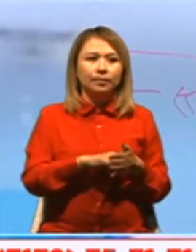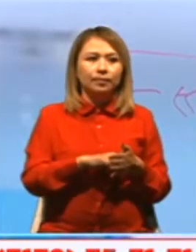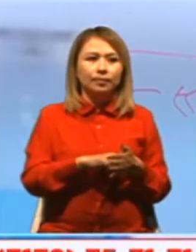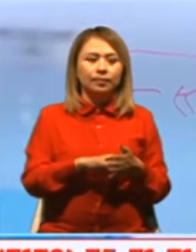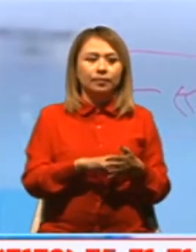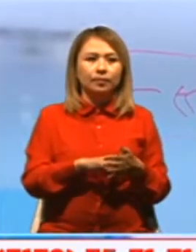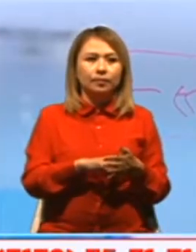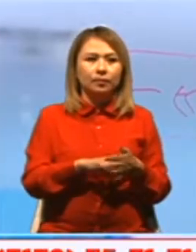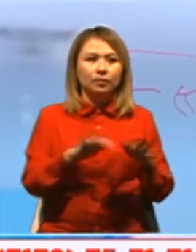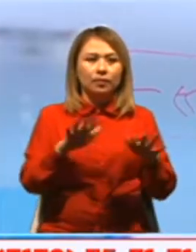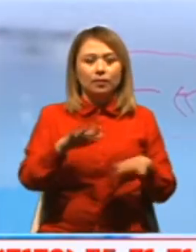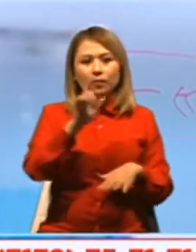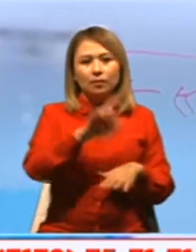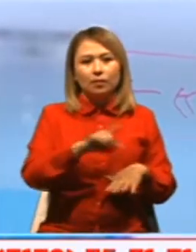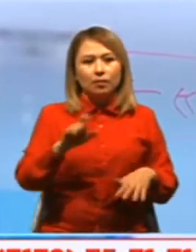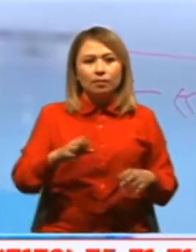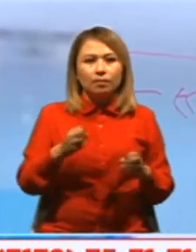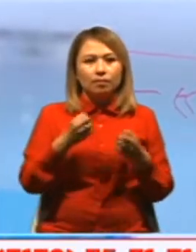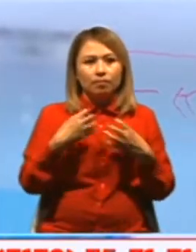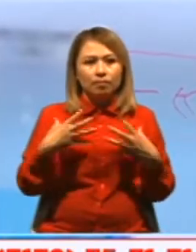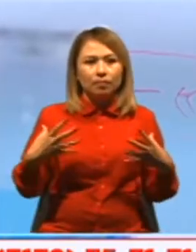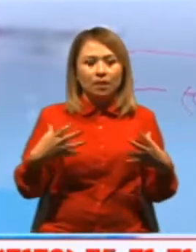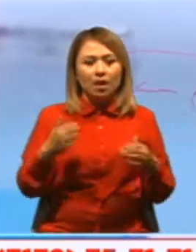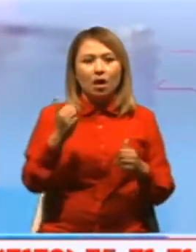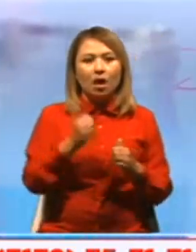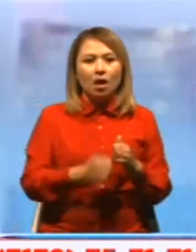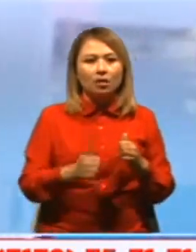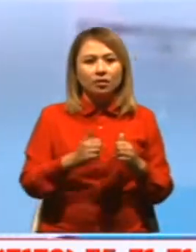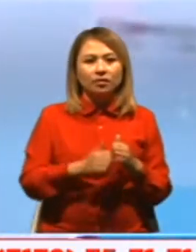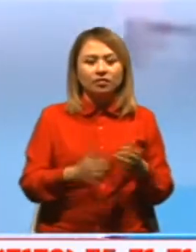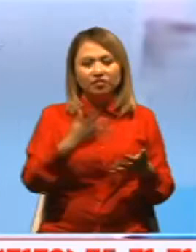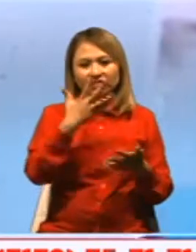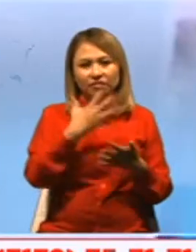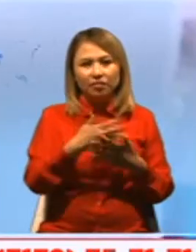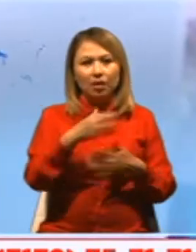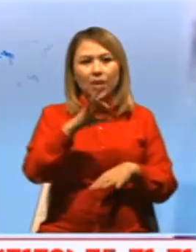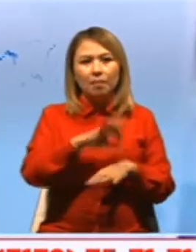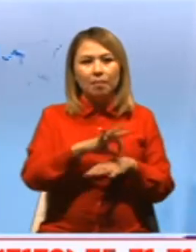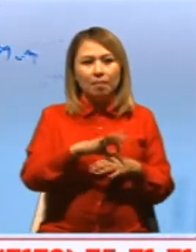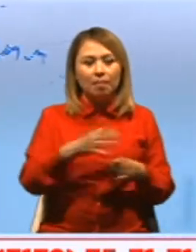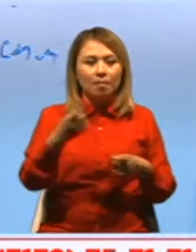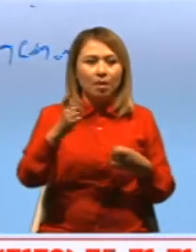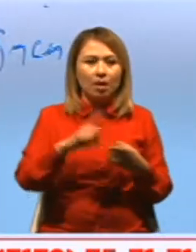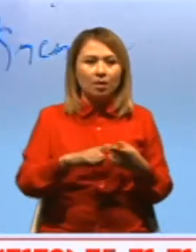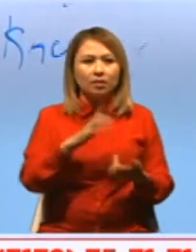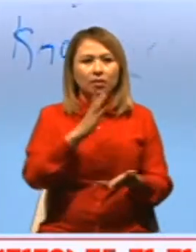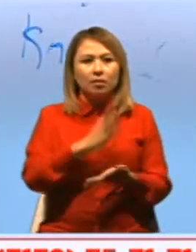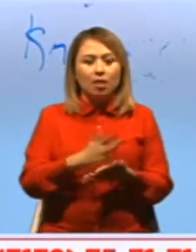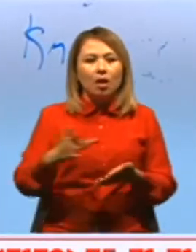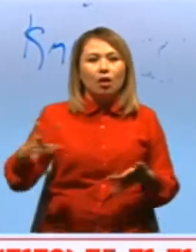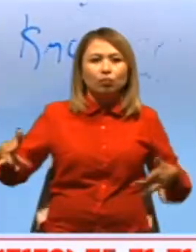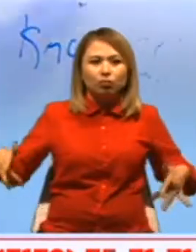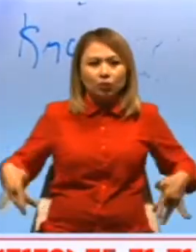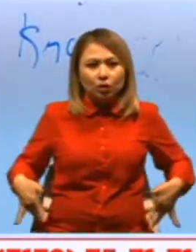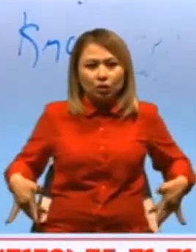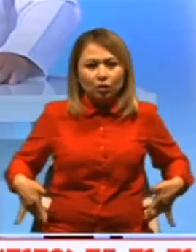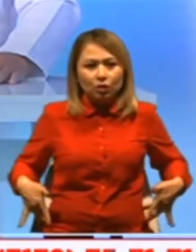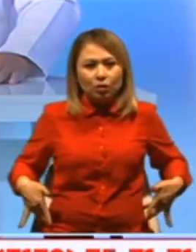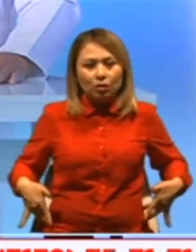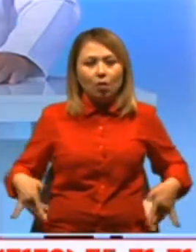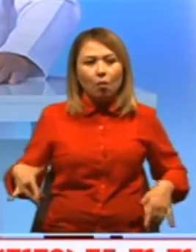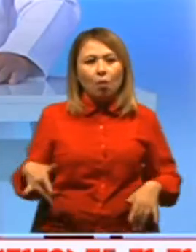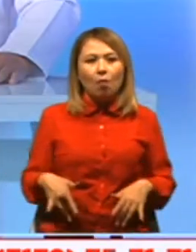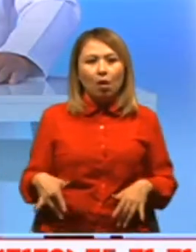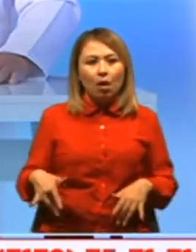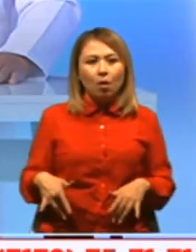сұйықтық жиналып, адам ағзасында ісіну болады. Енді әрқайсы өзінің әр ауруларға байланысты ісіну болады. Мысалы, бүйрек ауруы кезінде